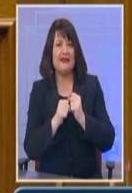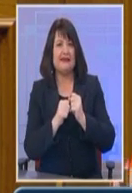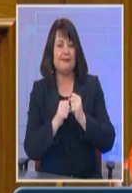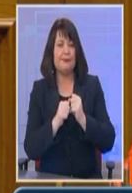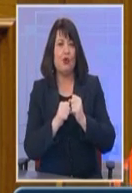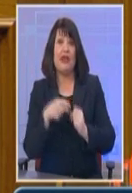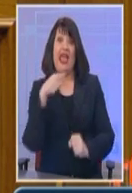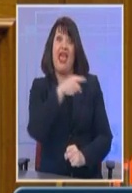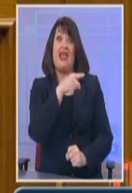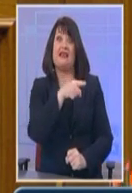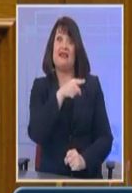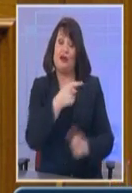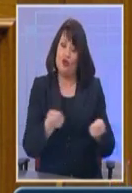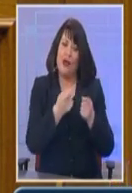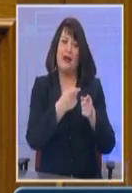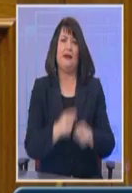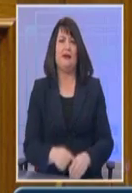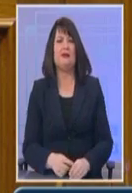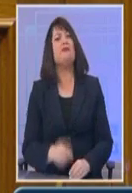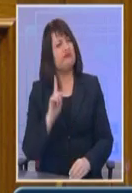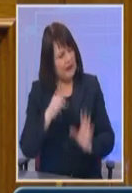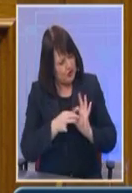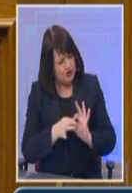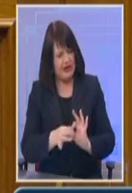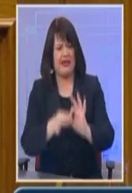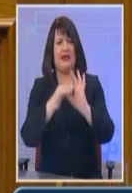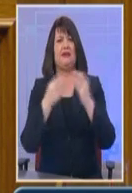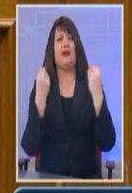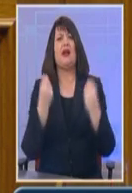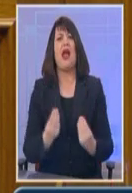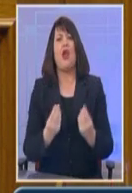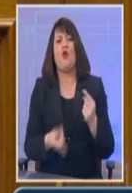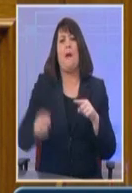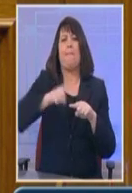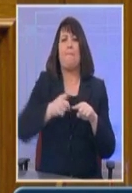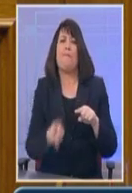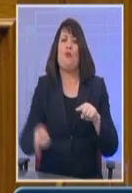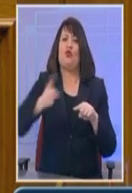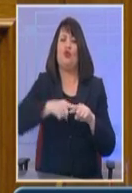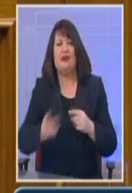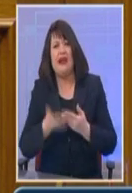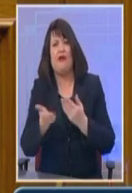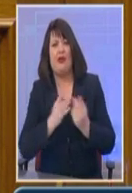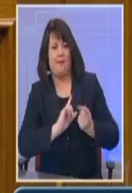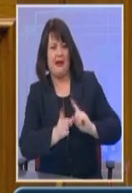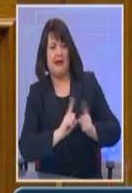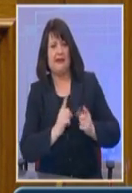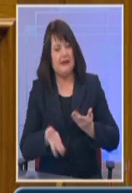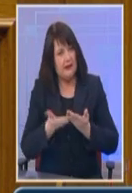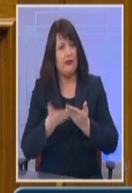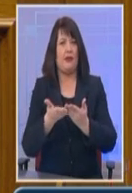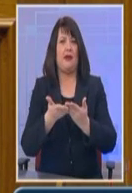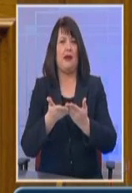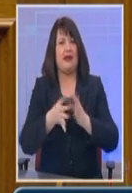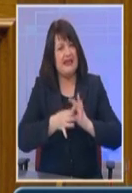εσείς. Δεν πειράζει να το συνεχίσετε. Καλό είναι να προσθέτουμε, καλό είναι να βοηθάει ο ένας τον άλλον και να συνεχίζεται